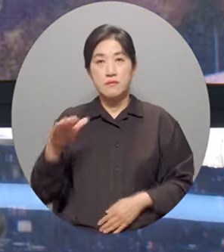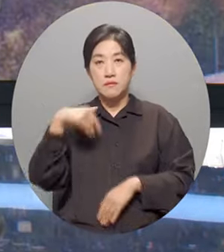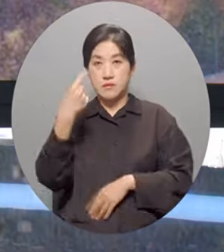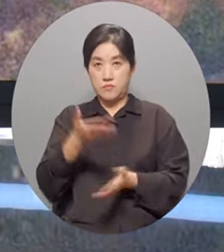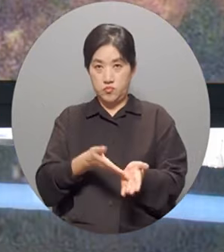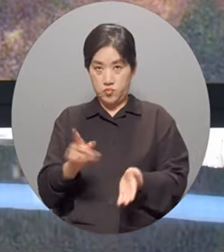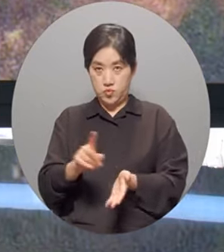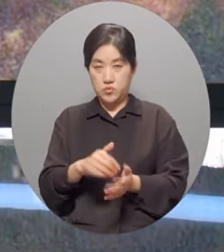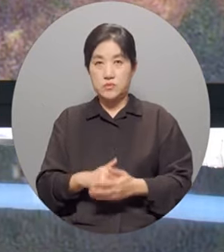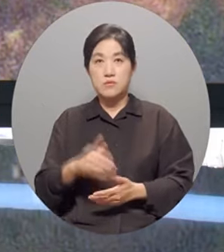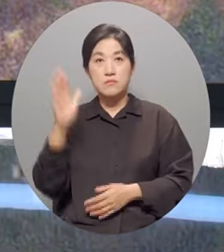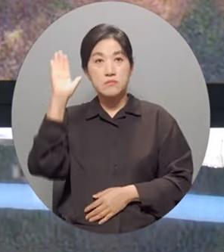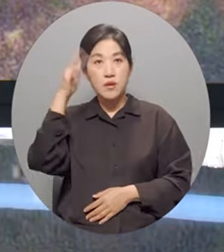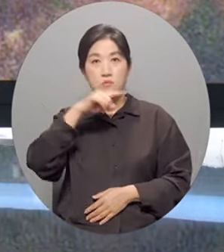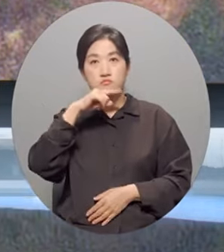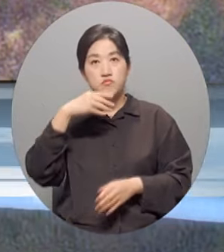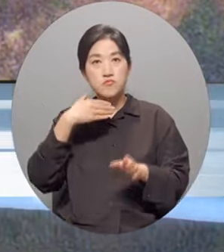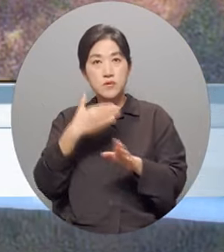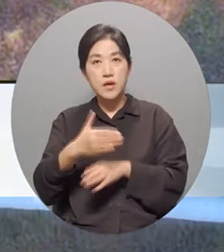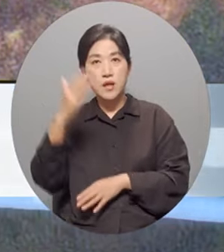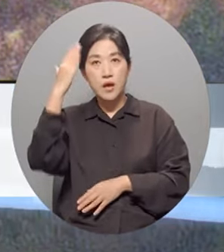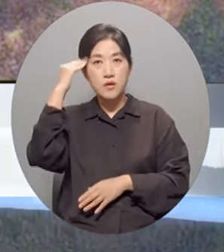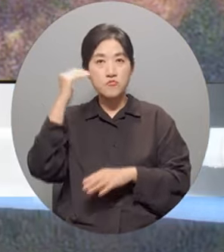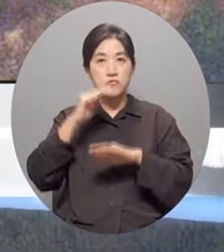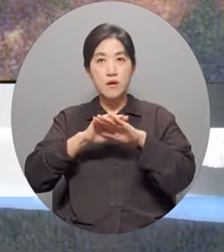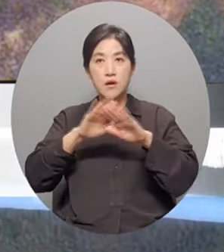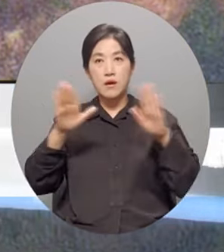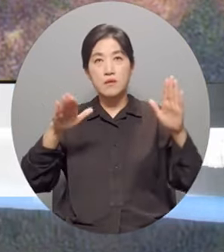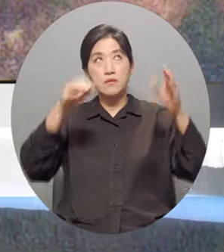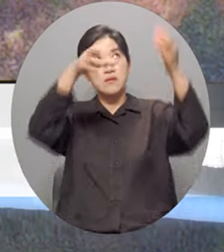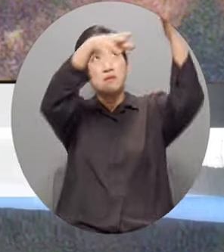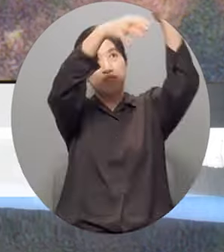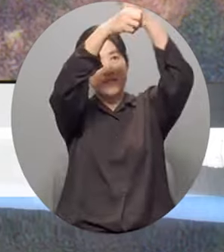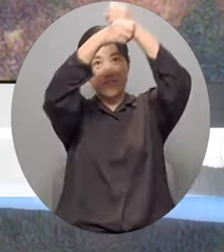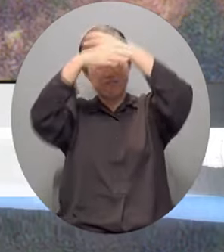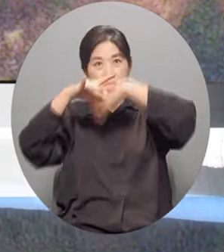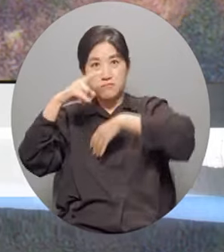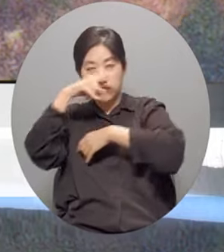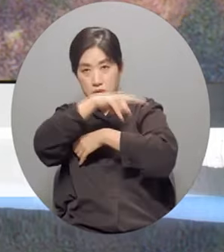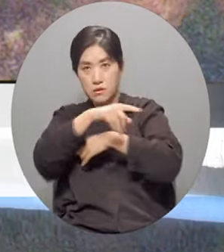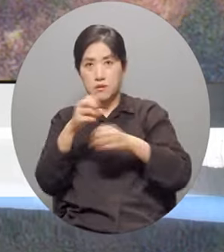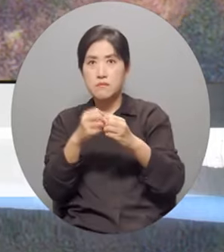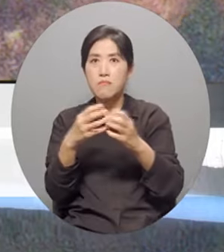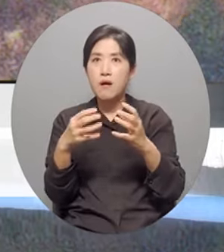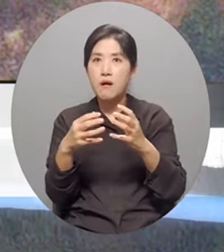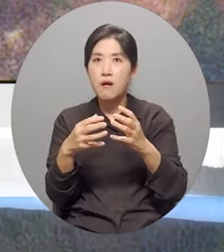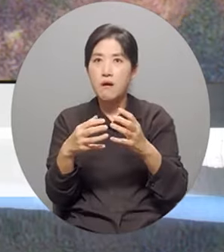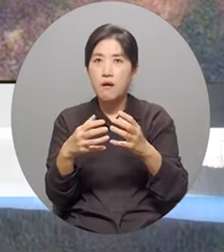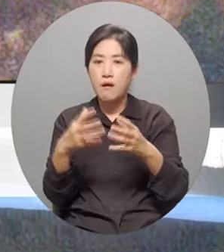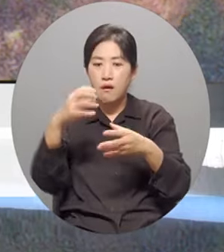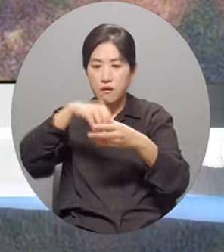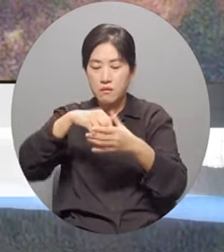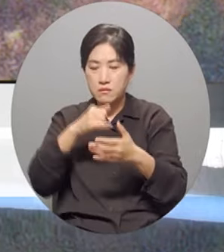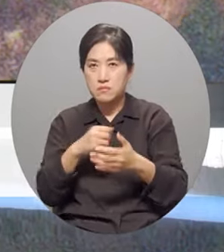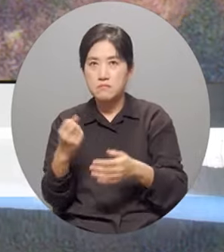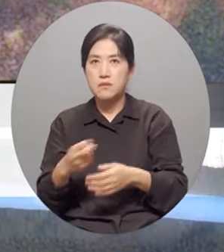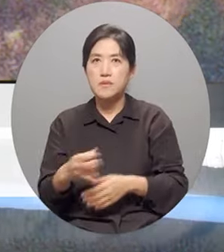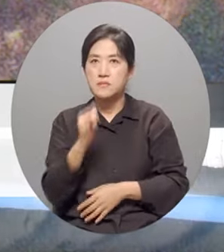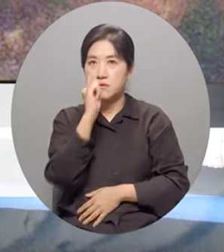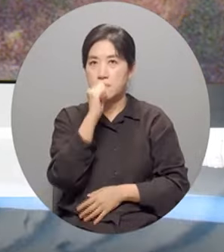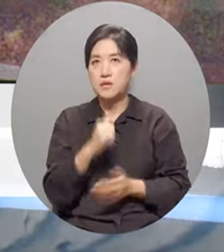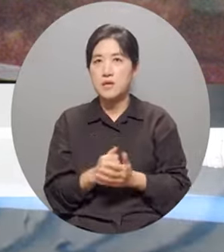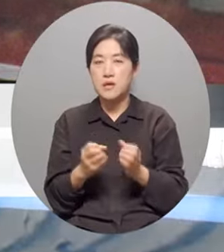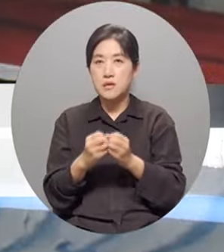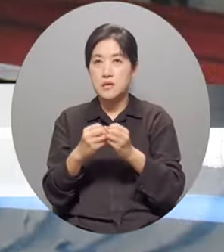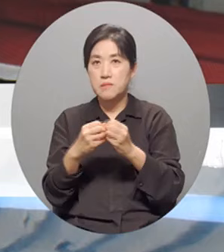다음 소식입니다. 최근 북한이 우리 영공으로 내려보내는 오물풍선에 기폭장치가 딸려있는 경우가 잦아지고 있습니다.